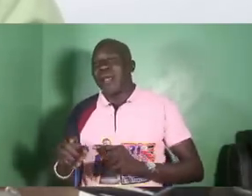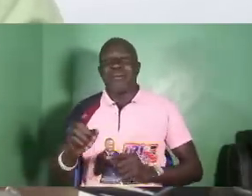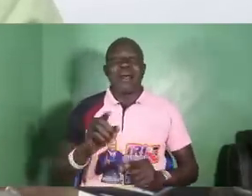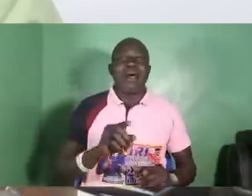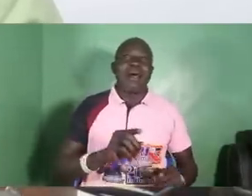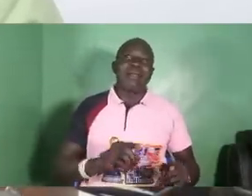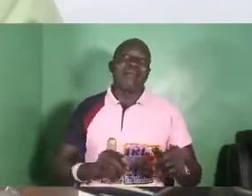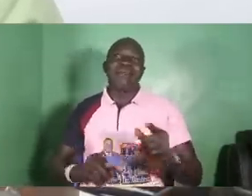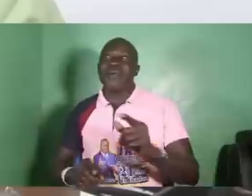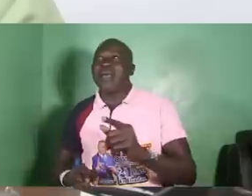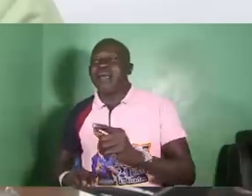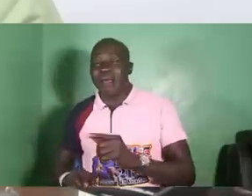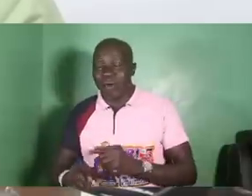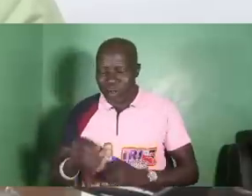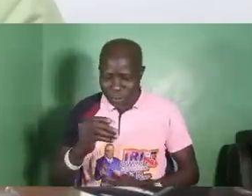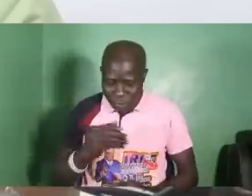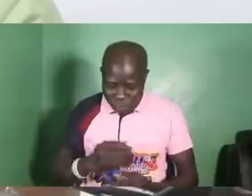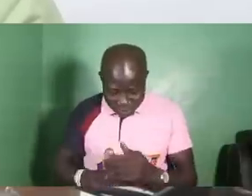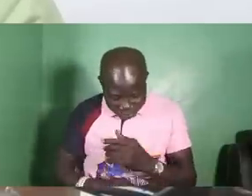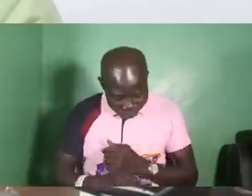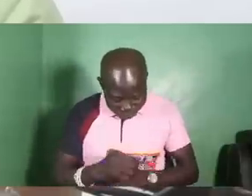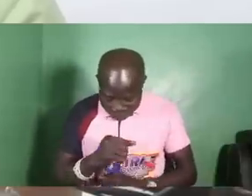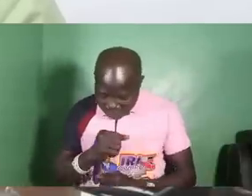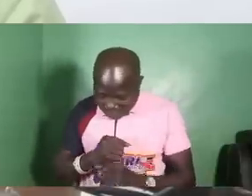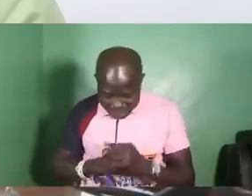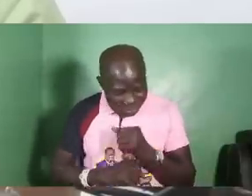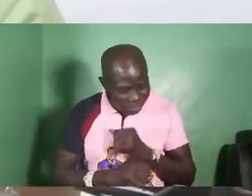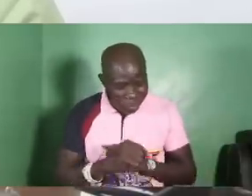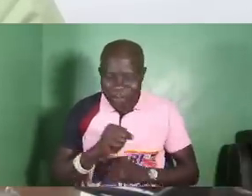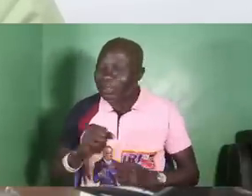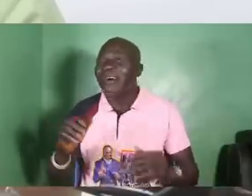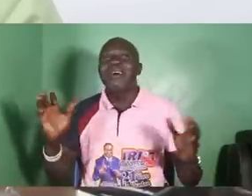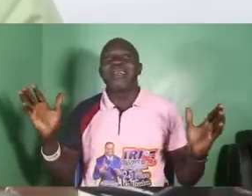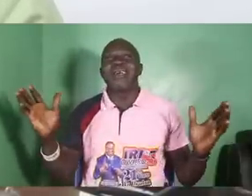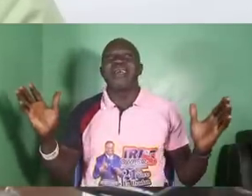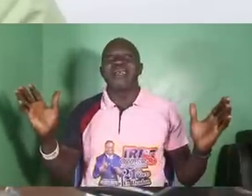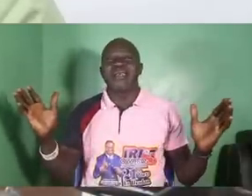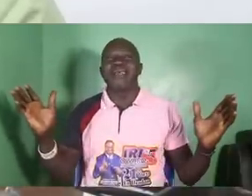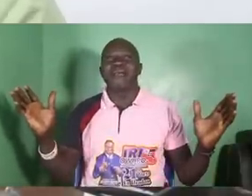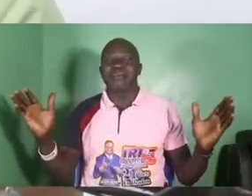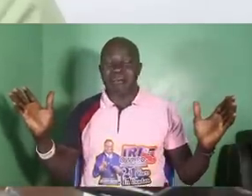bawo la ba ti be oto oni bu ore